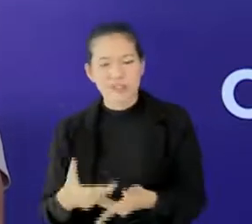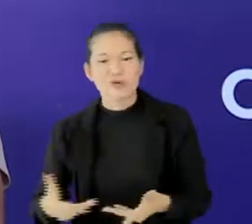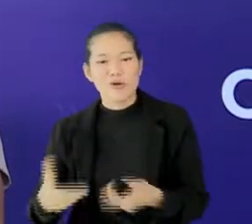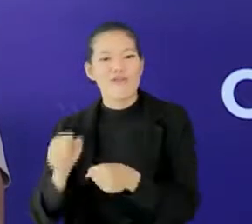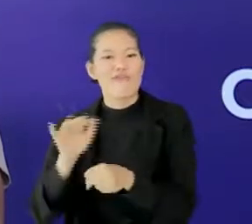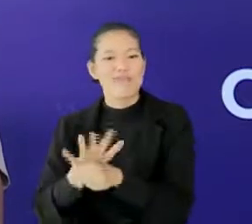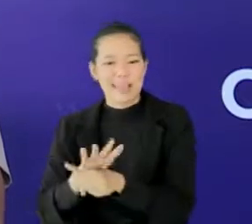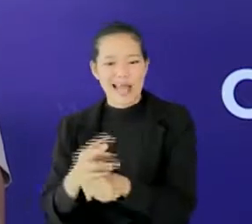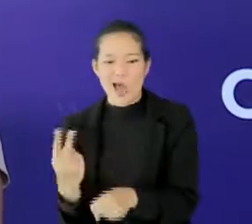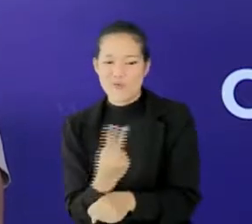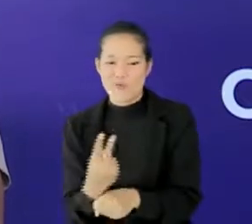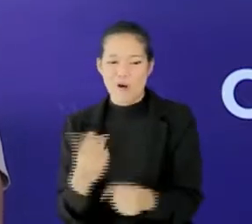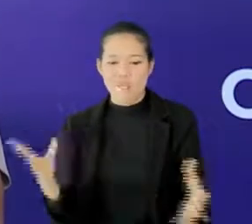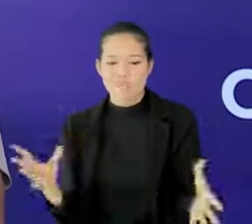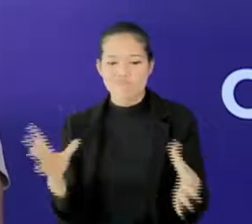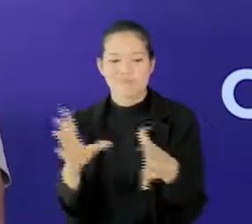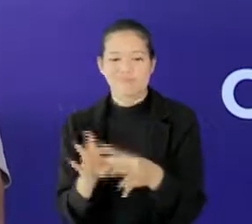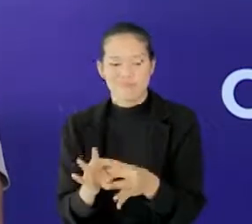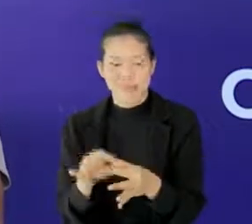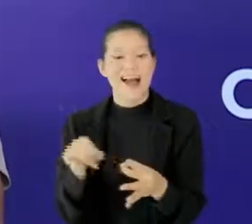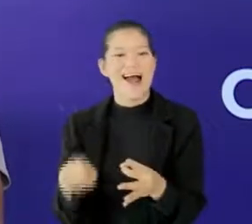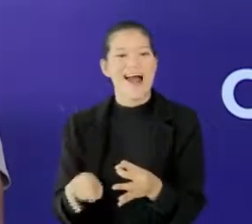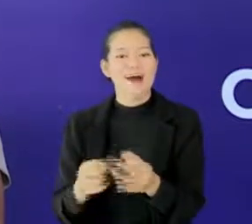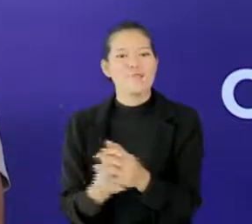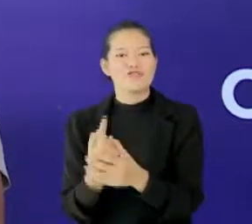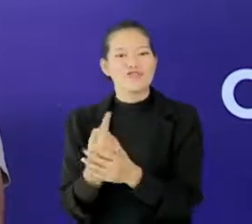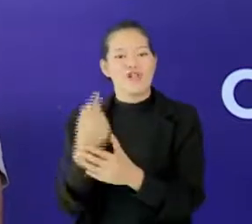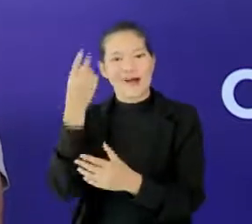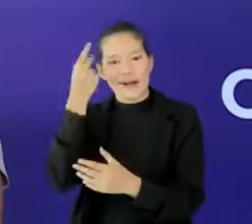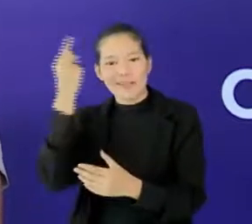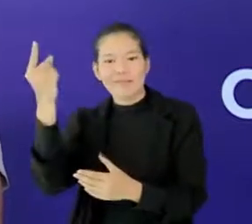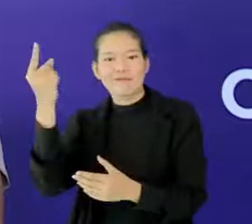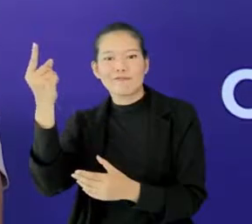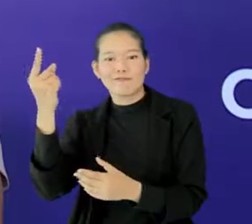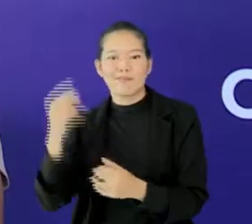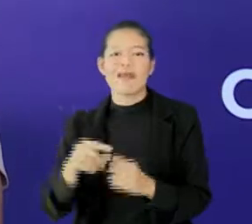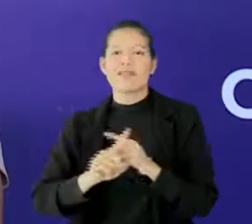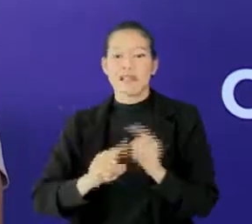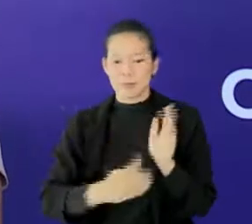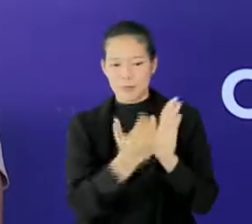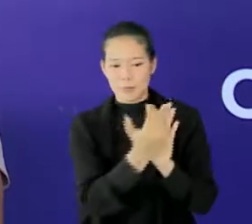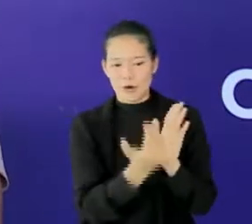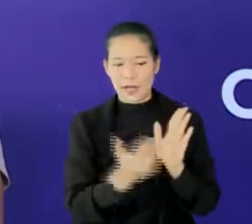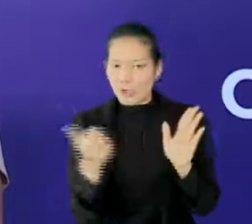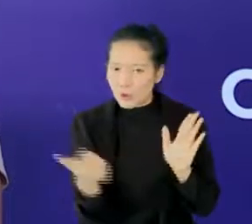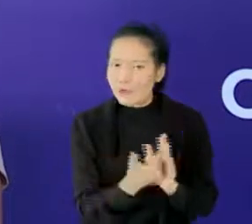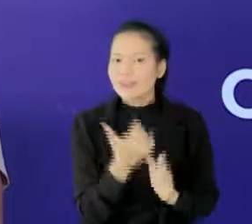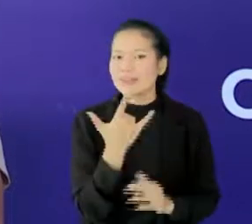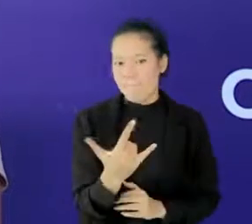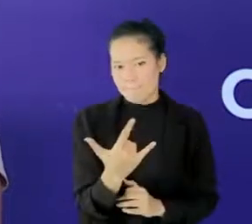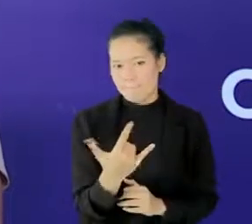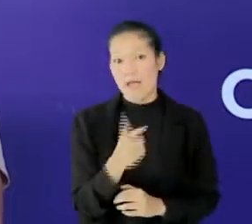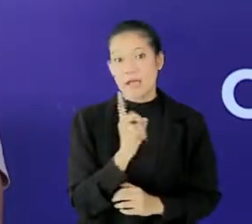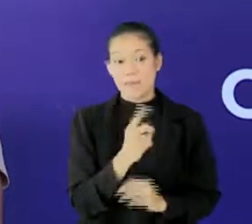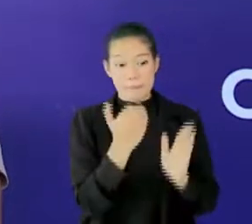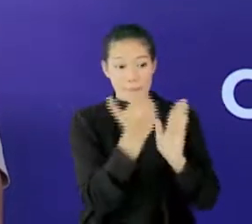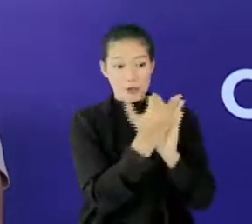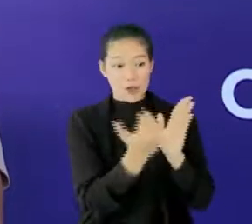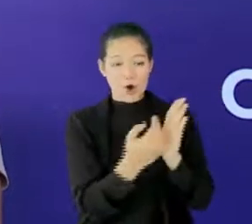disebut dengan kreativitas, dengan tetap memperhatikan protokol kesehatan tadi itu. Karena protokol inilah yang